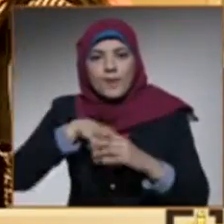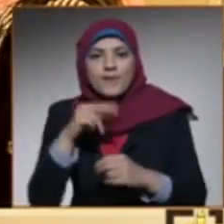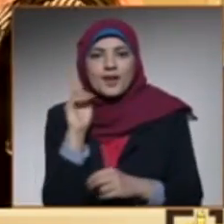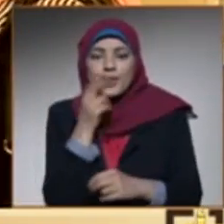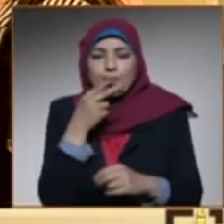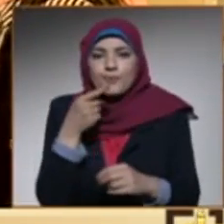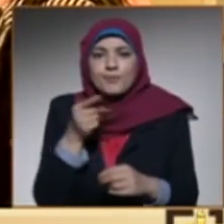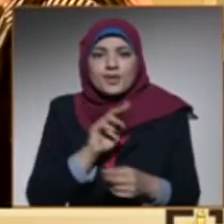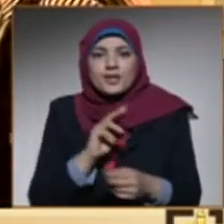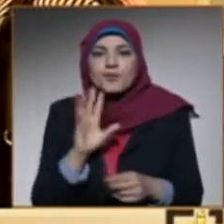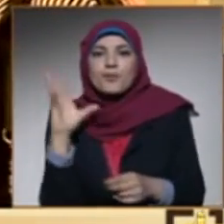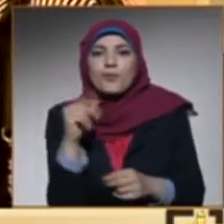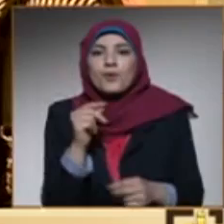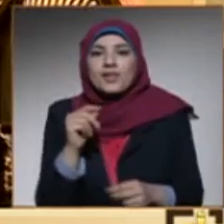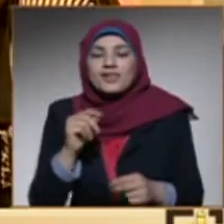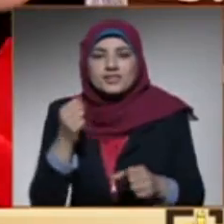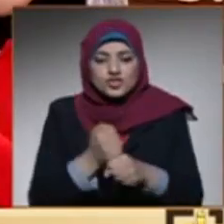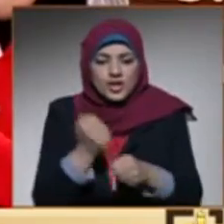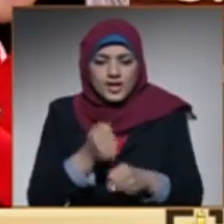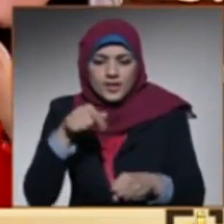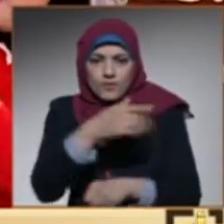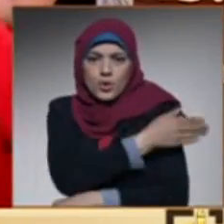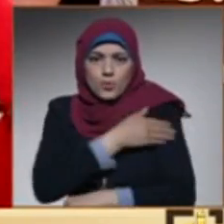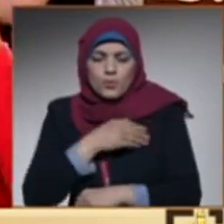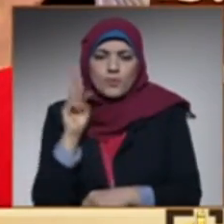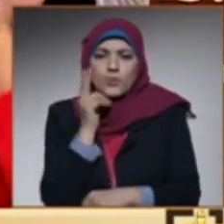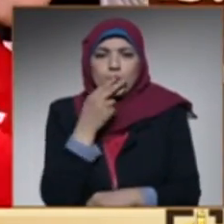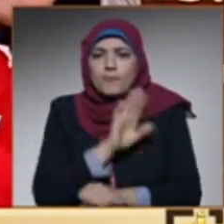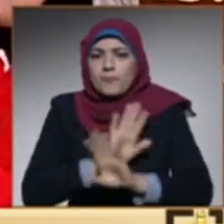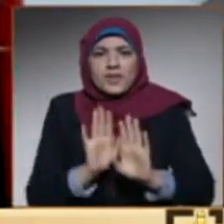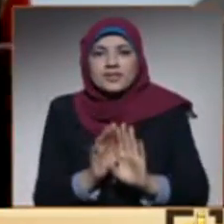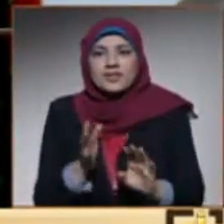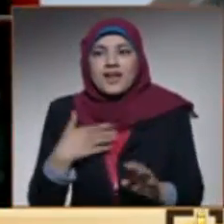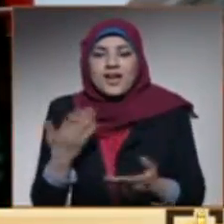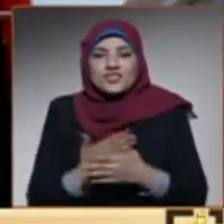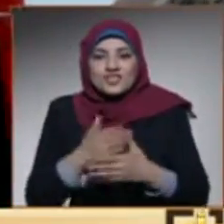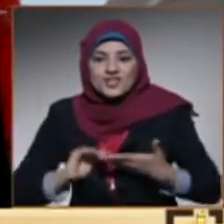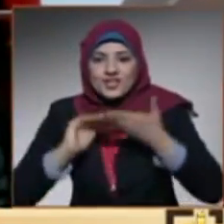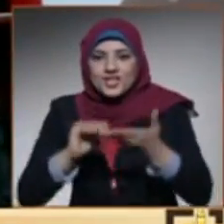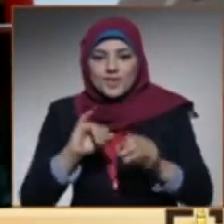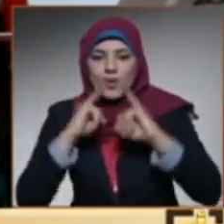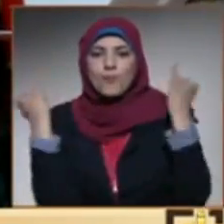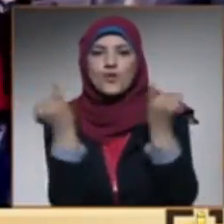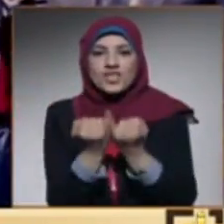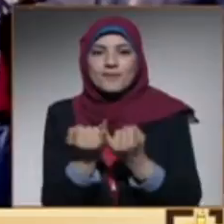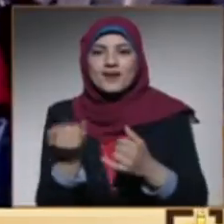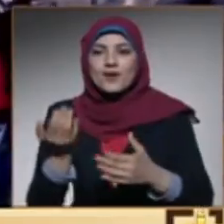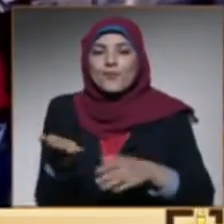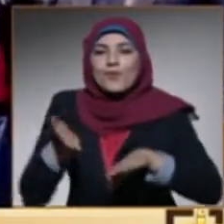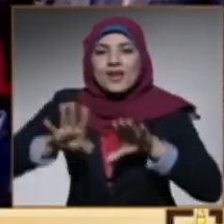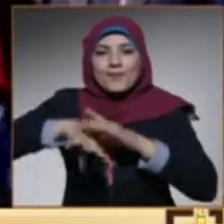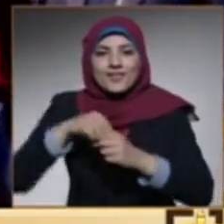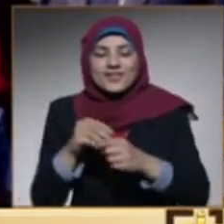ليكون جميع العاملين به من الصم والبكم مساهمة منه في خدمة المجتمع وفق اللافتة التي في مطعمه